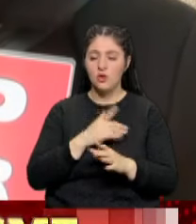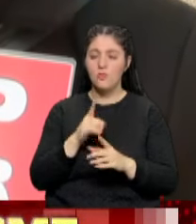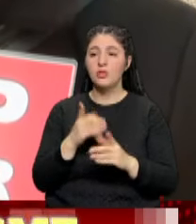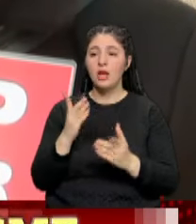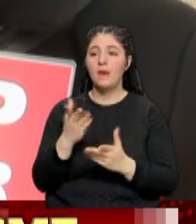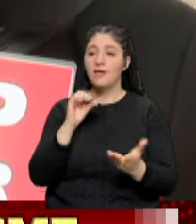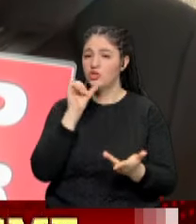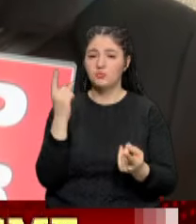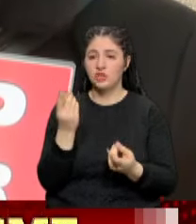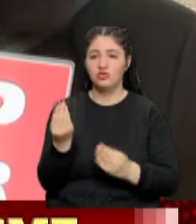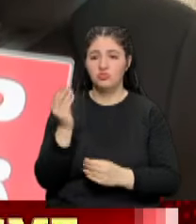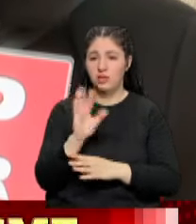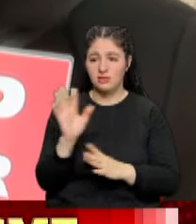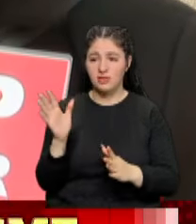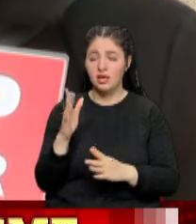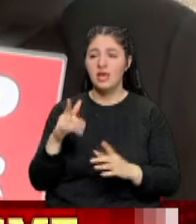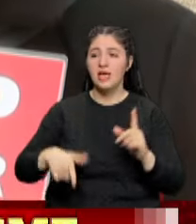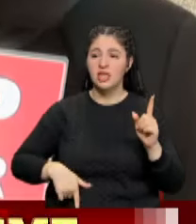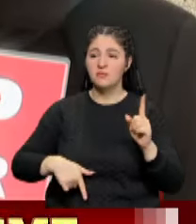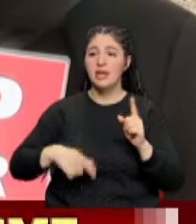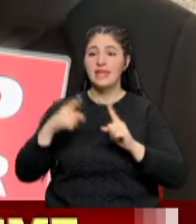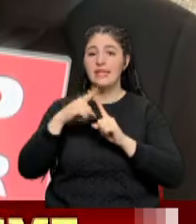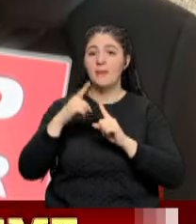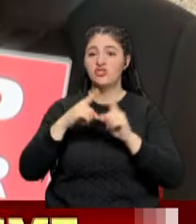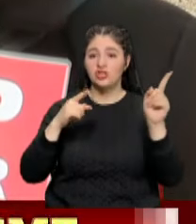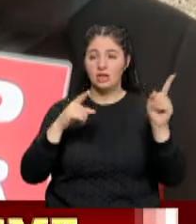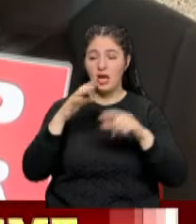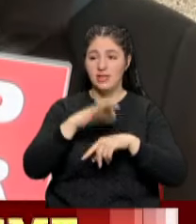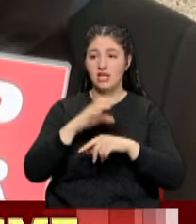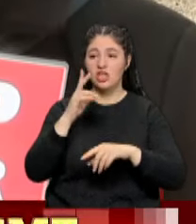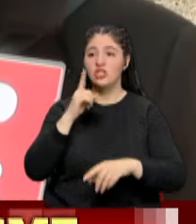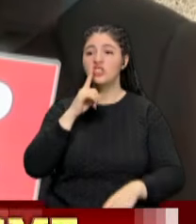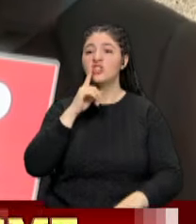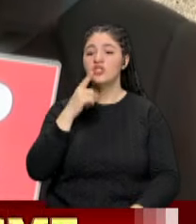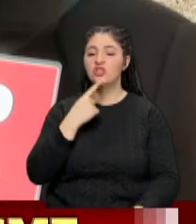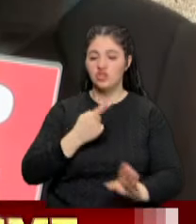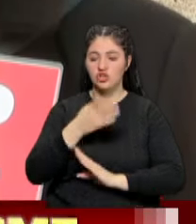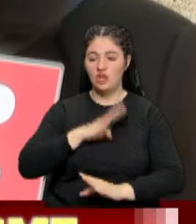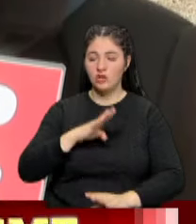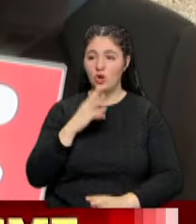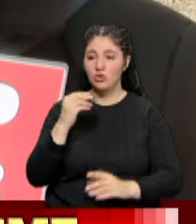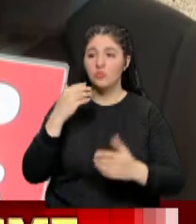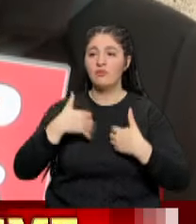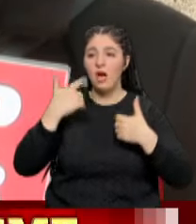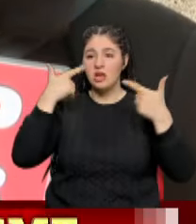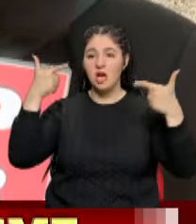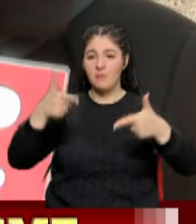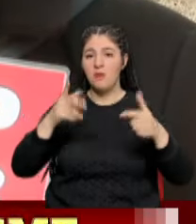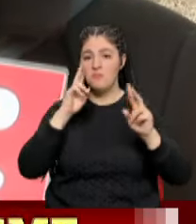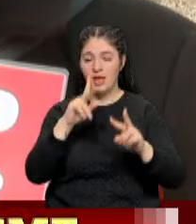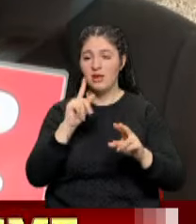Buna rağmen hiçbir şey olmadı. İzmir Tepecik Hastanesi'nden şikayetçi oldum. Güvenlik kameralarına bakılsın